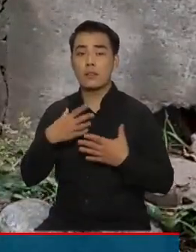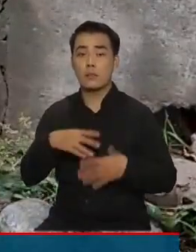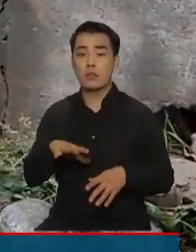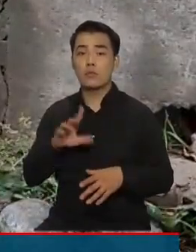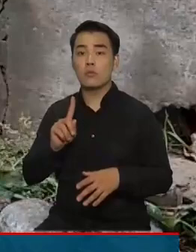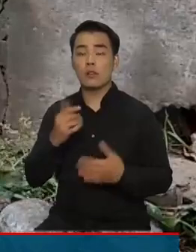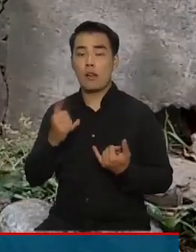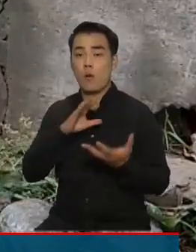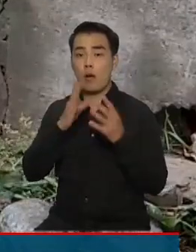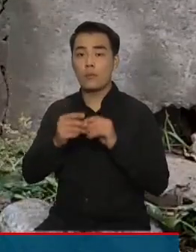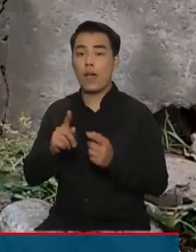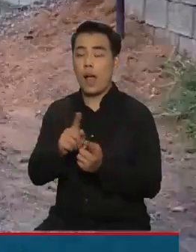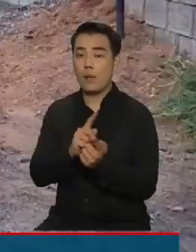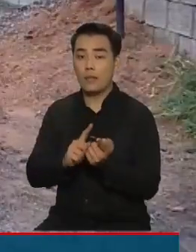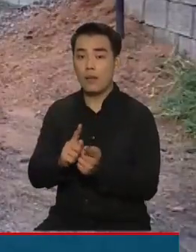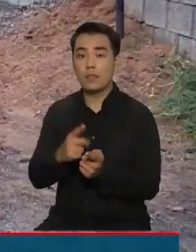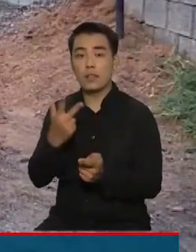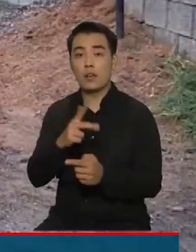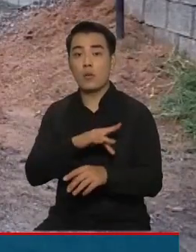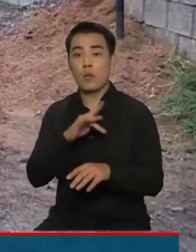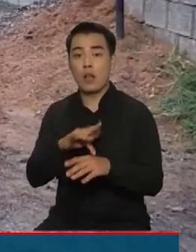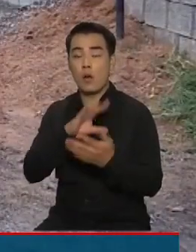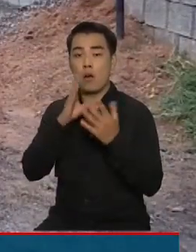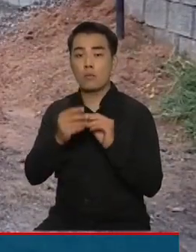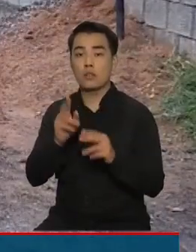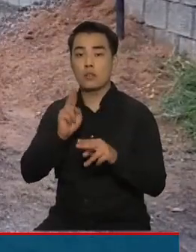работы по обновлению третьего мегаполиса должны завершить до